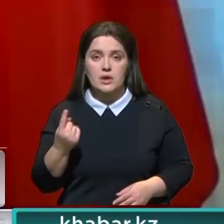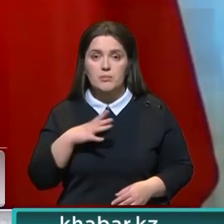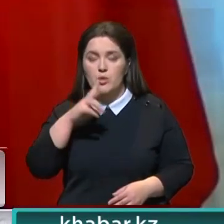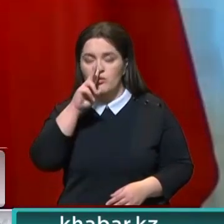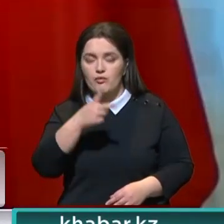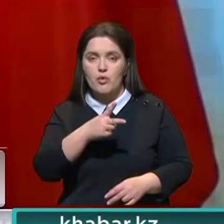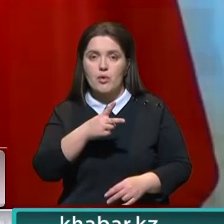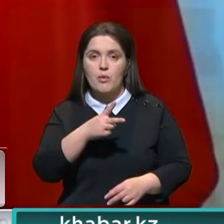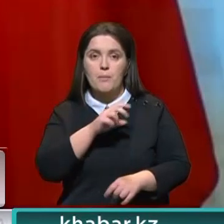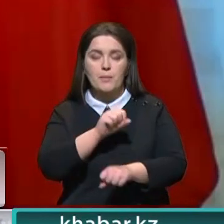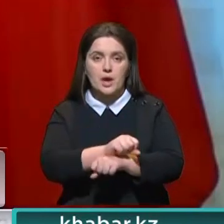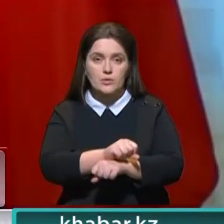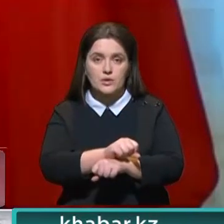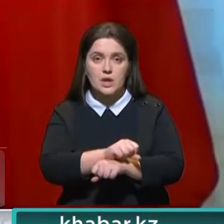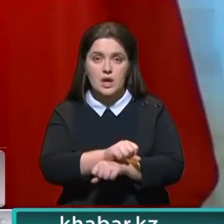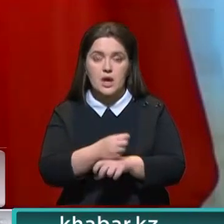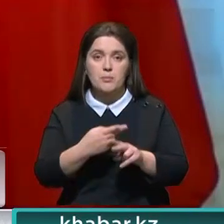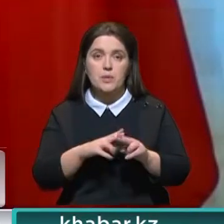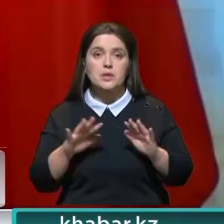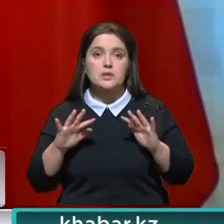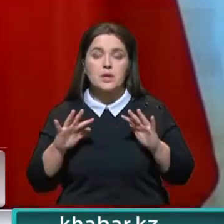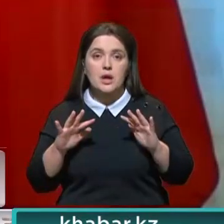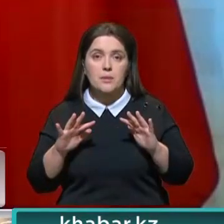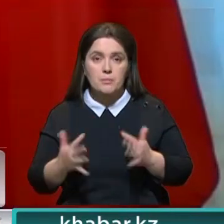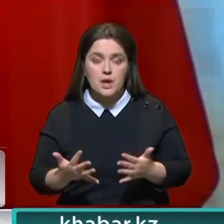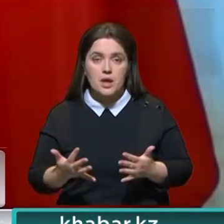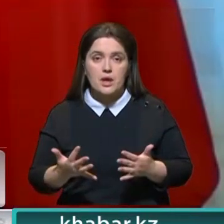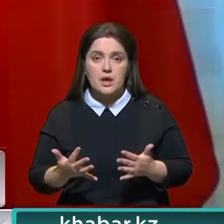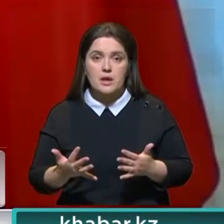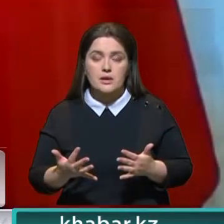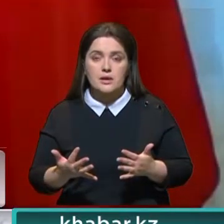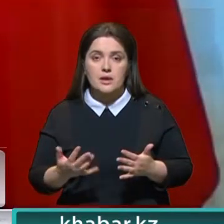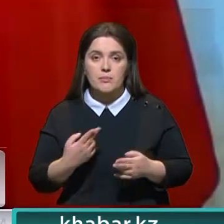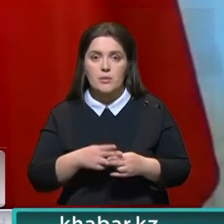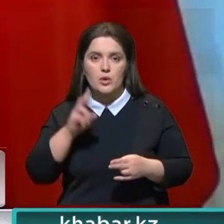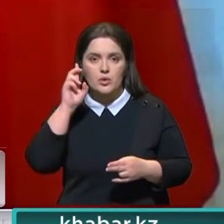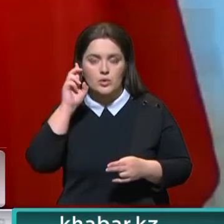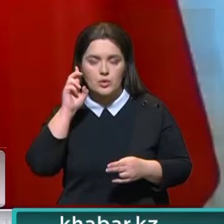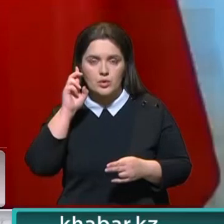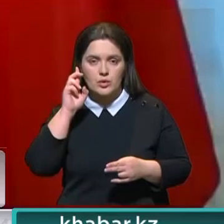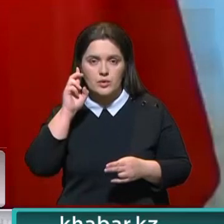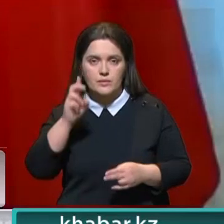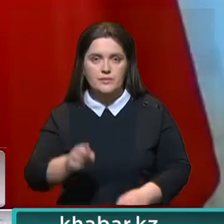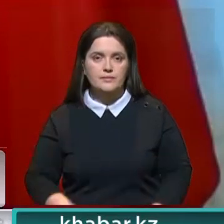двухлетней паузы. Эти события стали яркими страницами в год 30-летия.